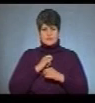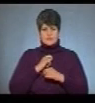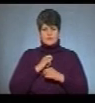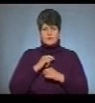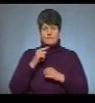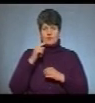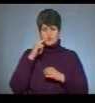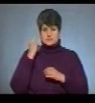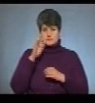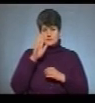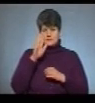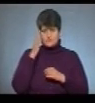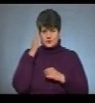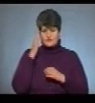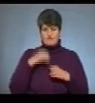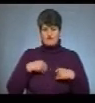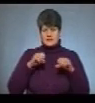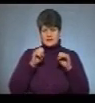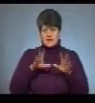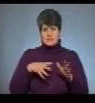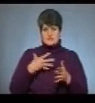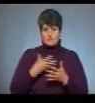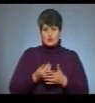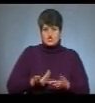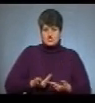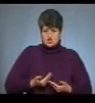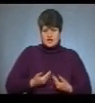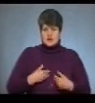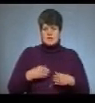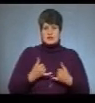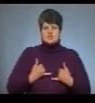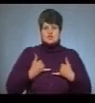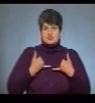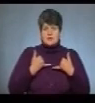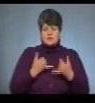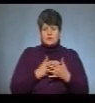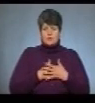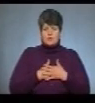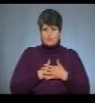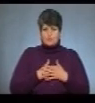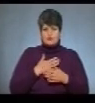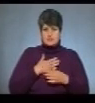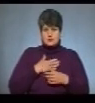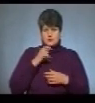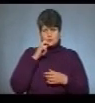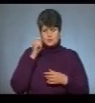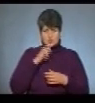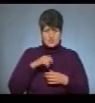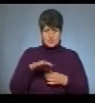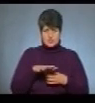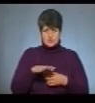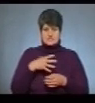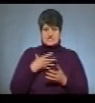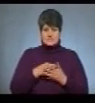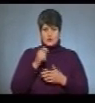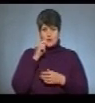російські агресії, що до України віддали свої життя, як жертву любові за нашу батьківщину Україну, за свій